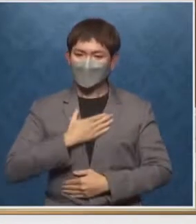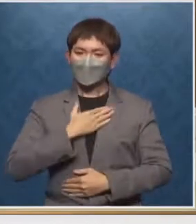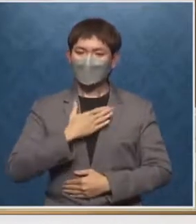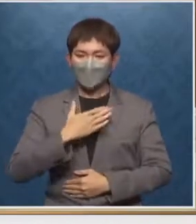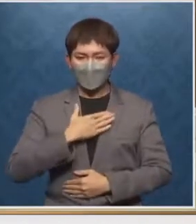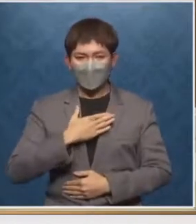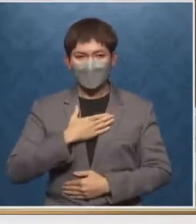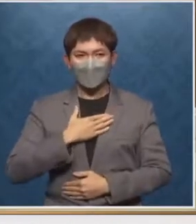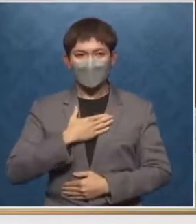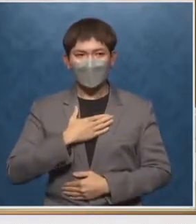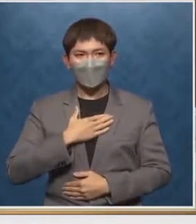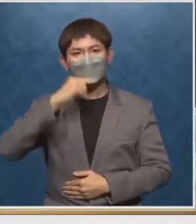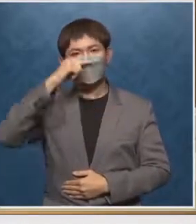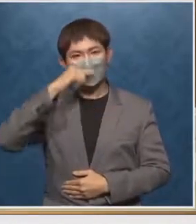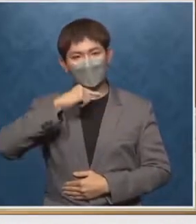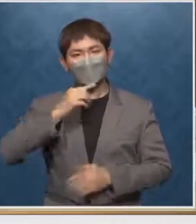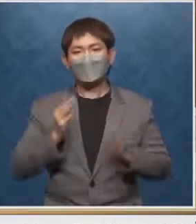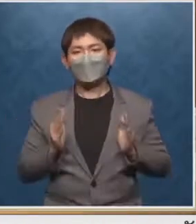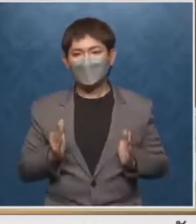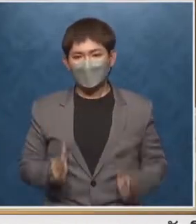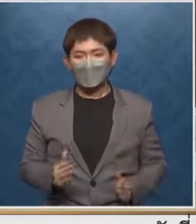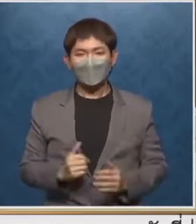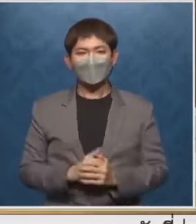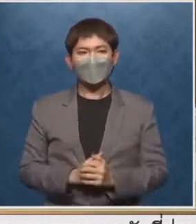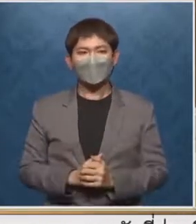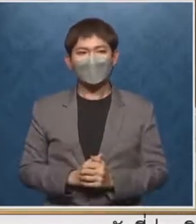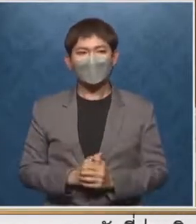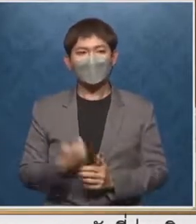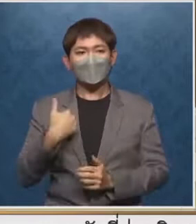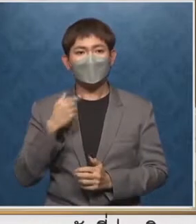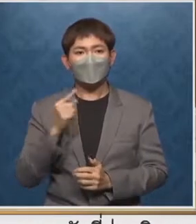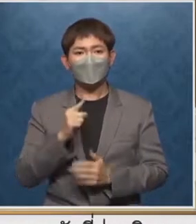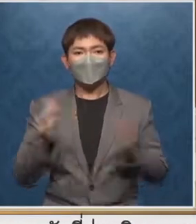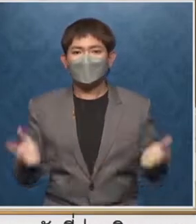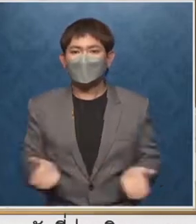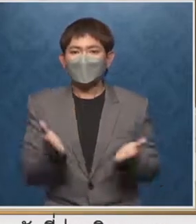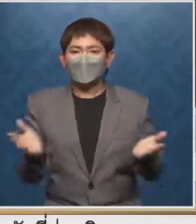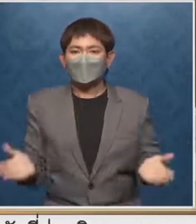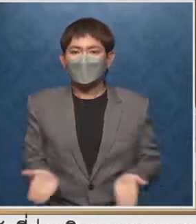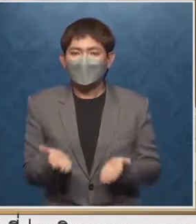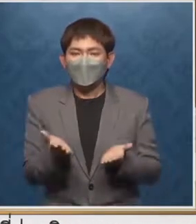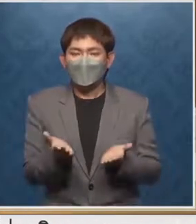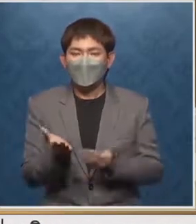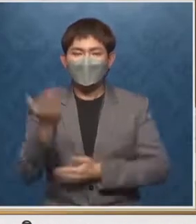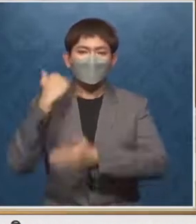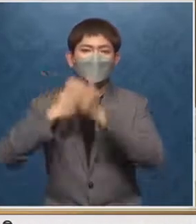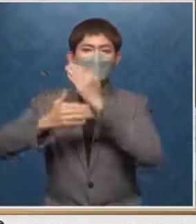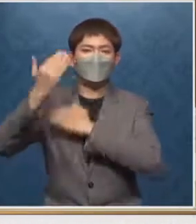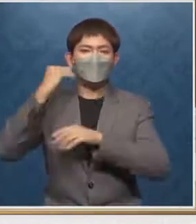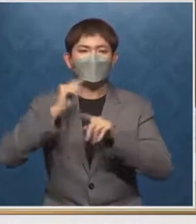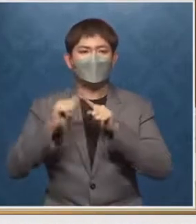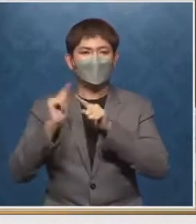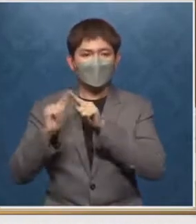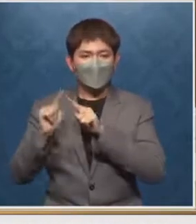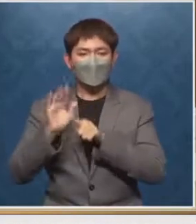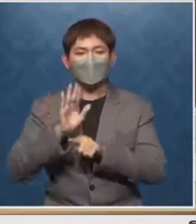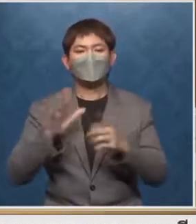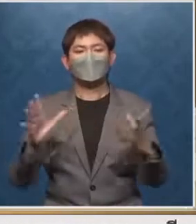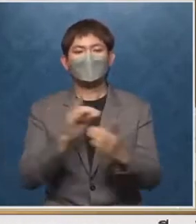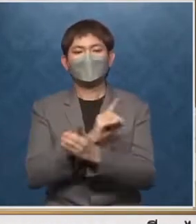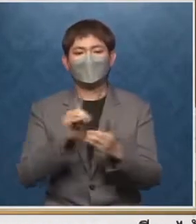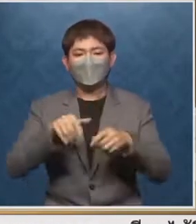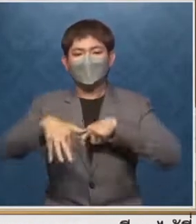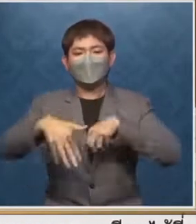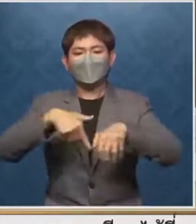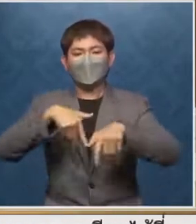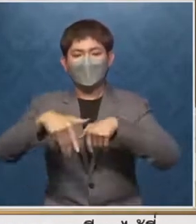ธรรมในความเป็นไทยมีประเด็นในเรื่องของการส่งเสริมประวัติศาสตร์ ท้องถิ่นนะครับและก็โ